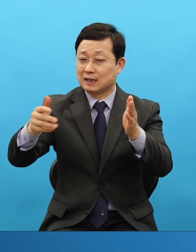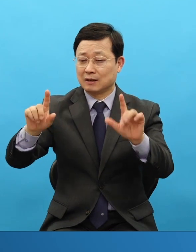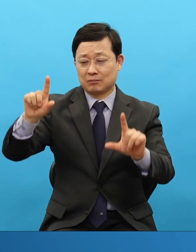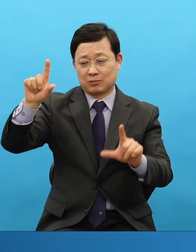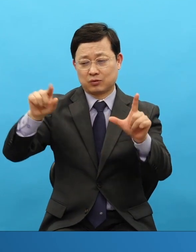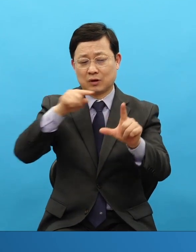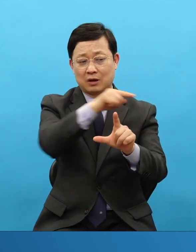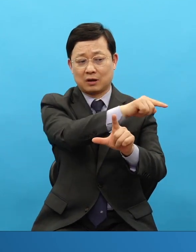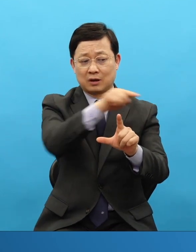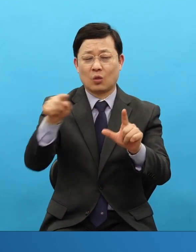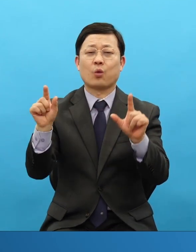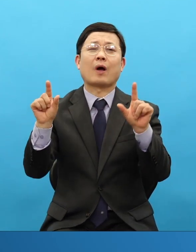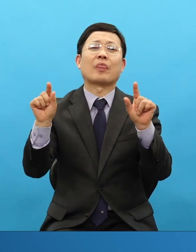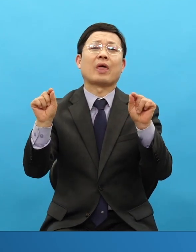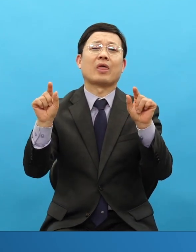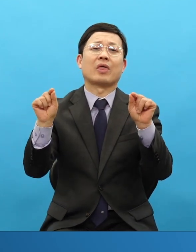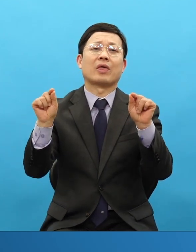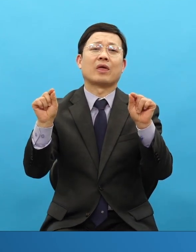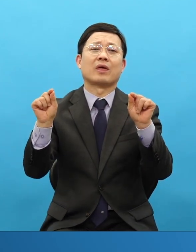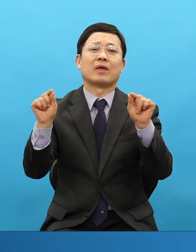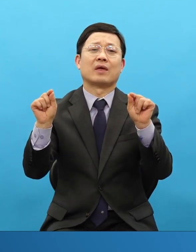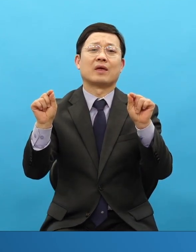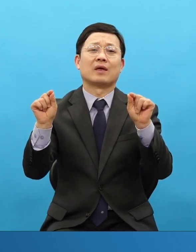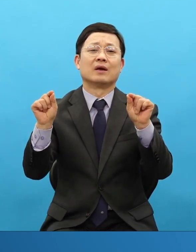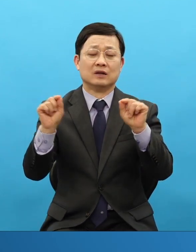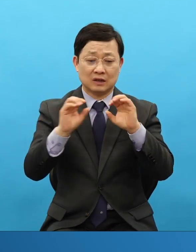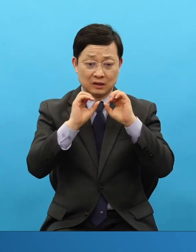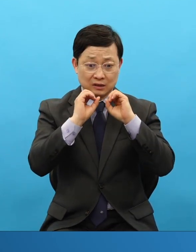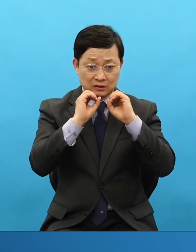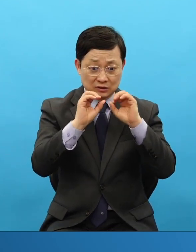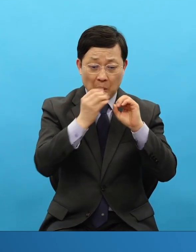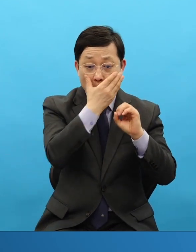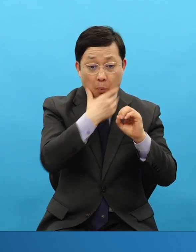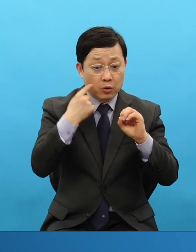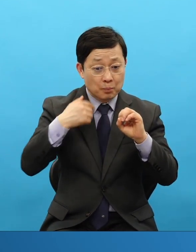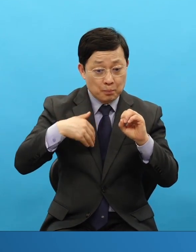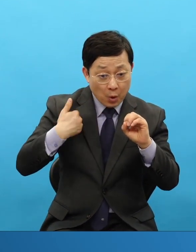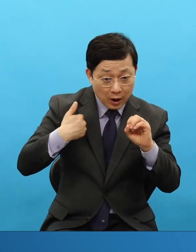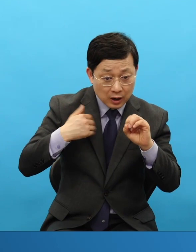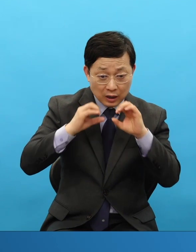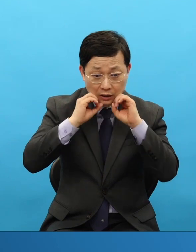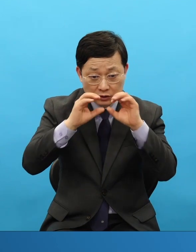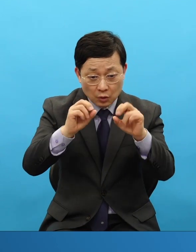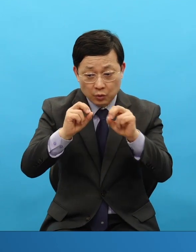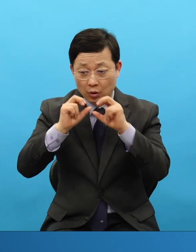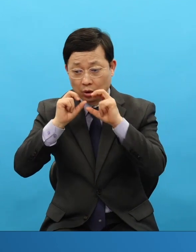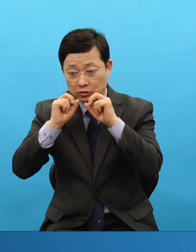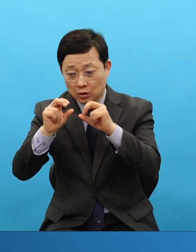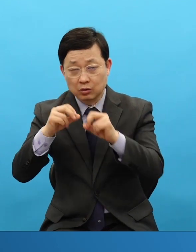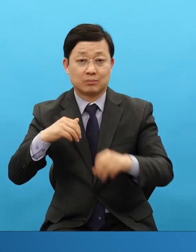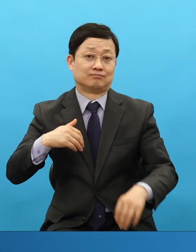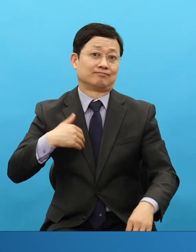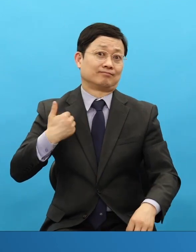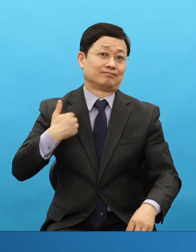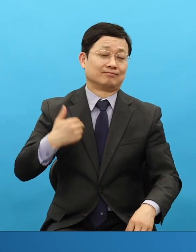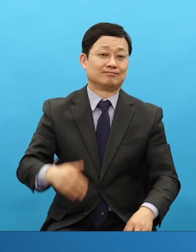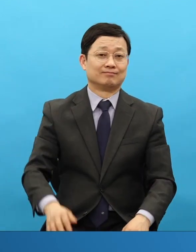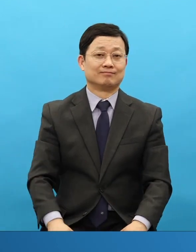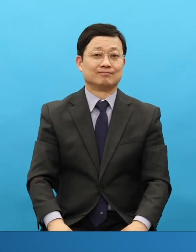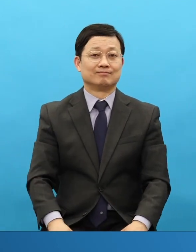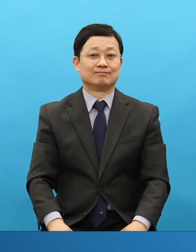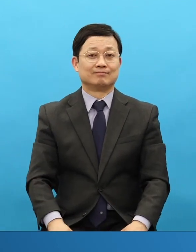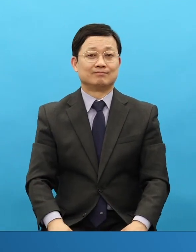thing. 거의 다가 복음을 모르니까 전도 선교를 몰라. Because people don't know the gospel, they don't know evangelism missions.